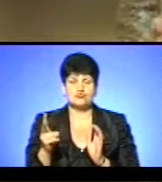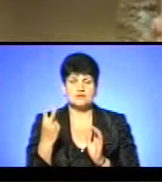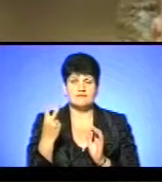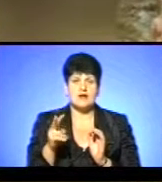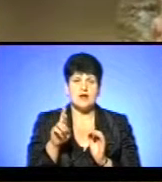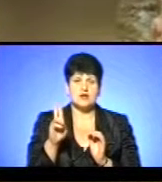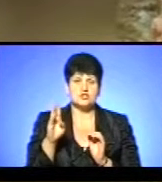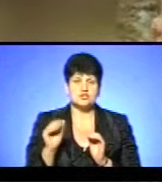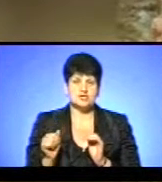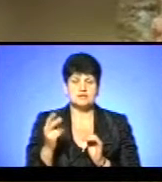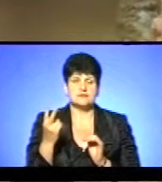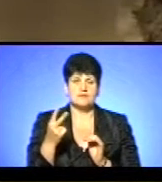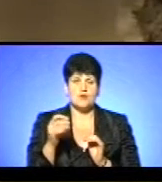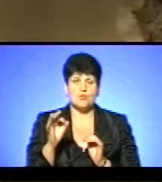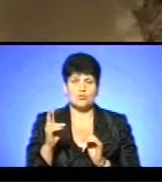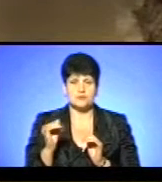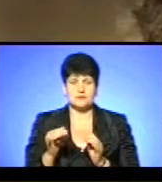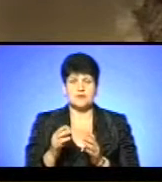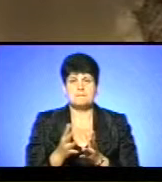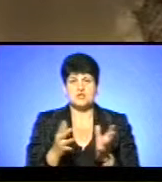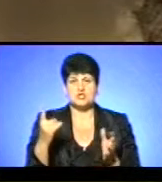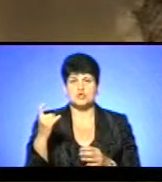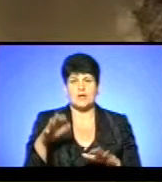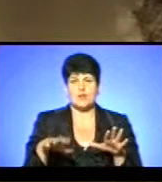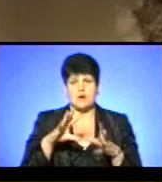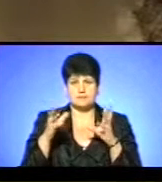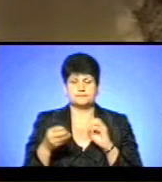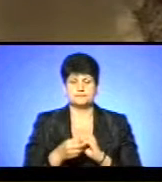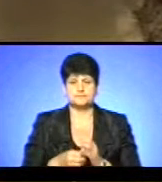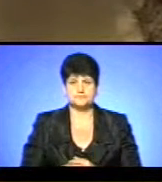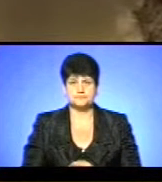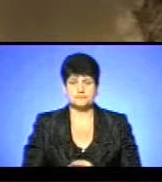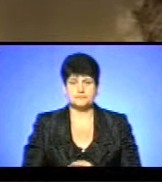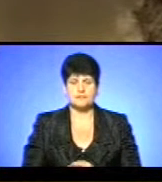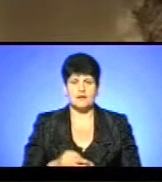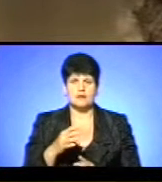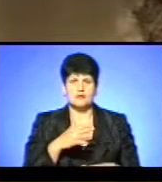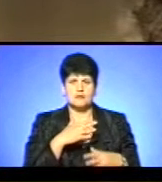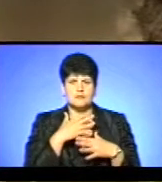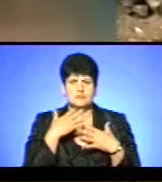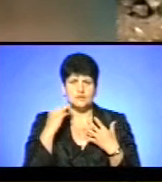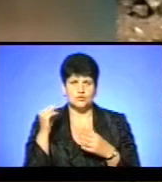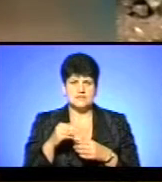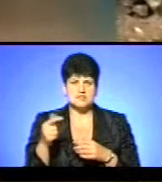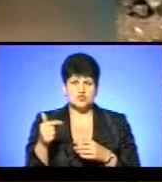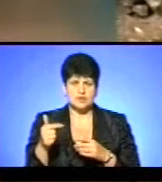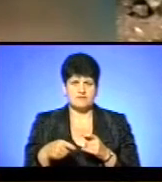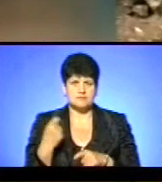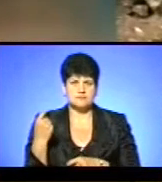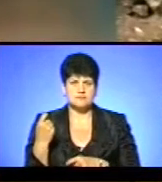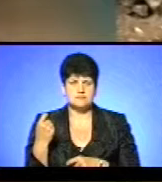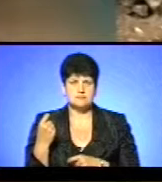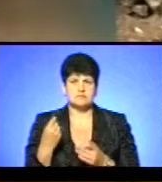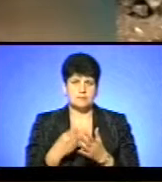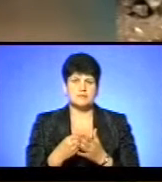лящі. Тобто загальною вагою більше 100 кілограм. І також десятки тисяч гривень, наскільки відомо, збитки становлять? По